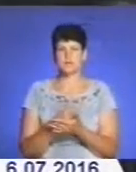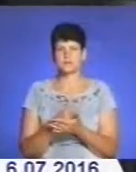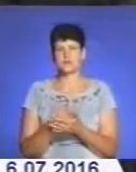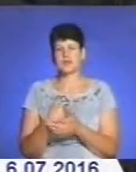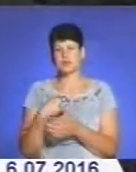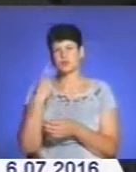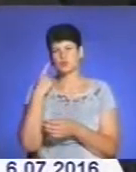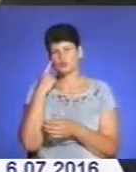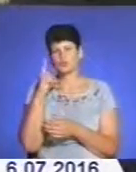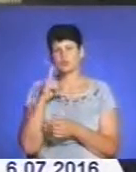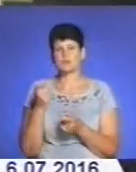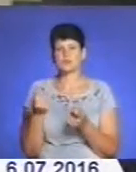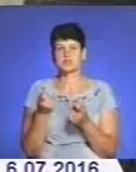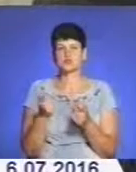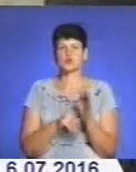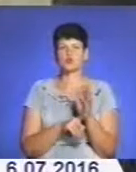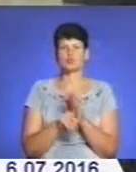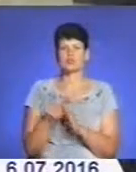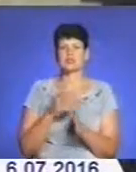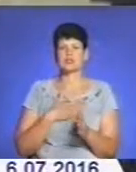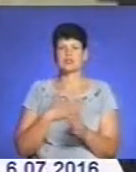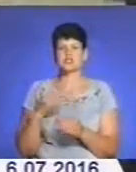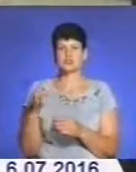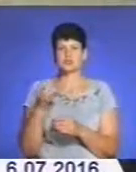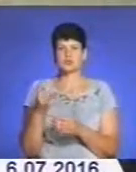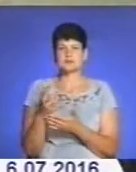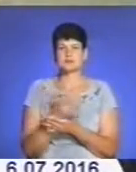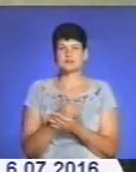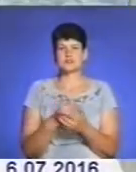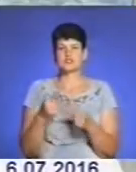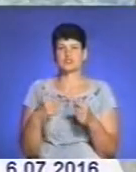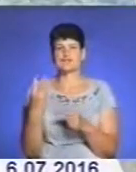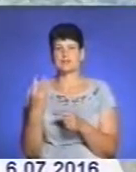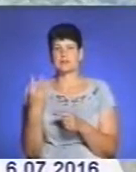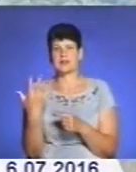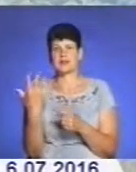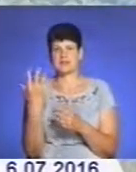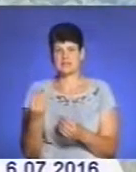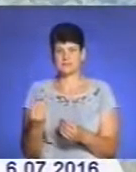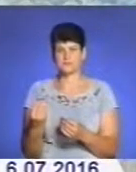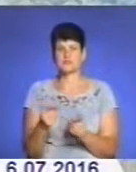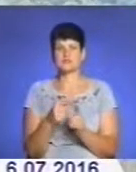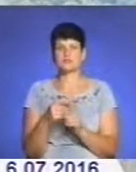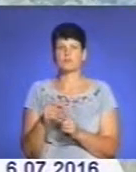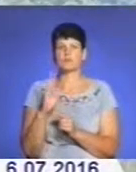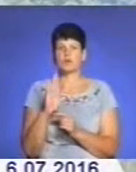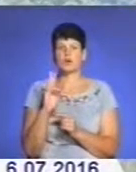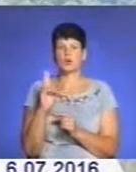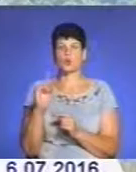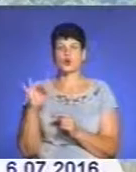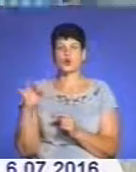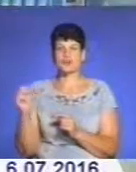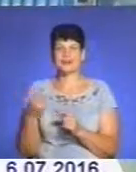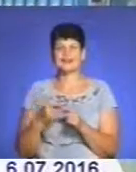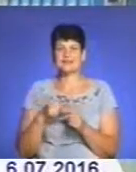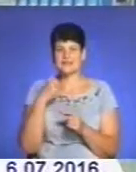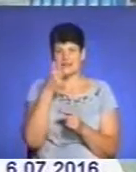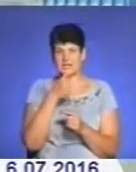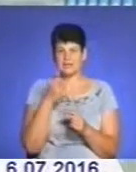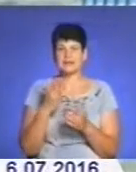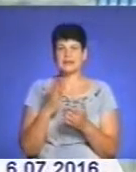що пшеницю ми розпочнемо по наших регіонах молотити десь через 3-5 днів. За словами Віктора Кухарчука, цей рік є однозначно роком